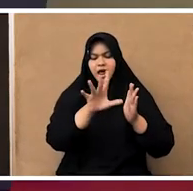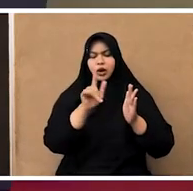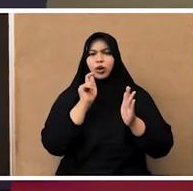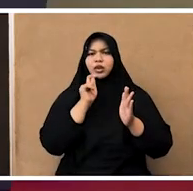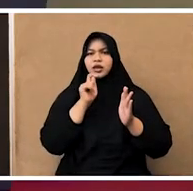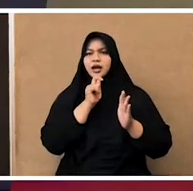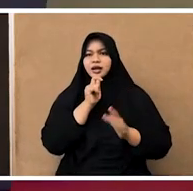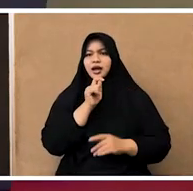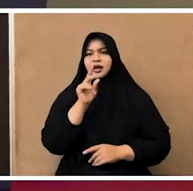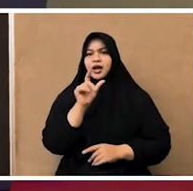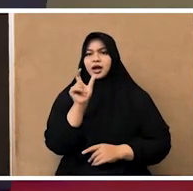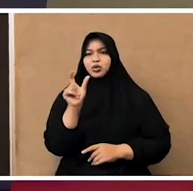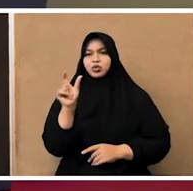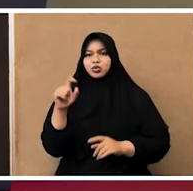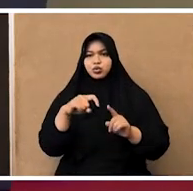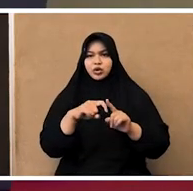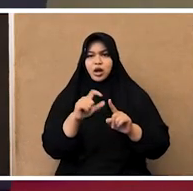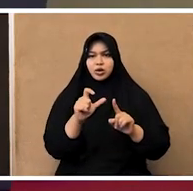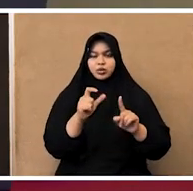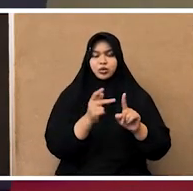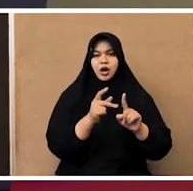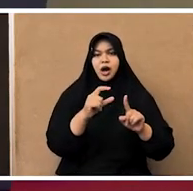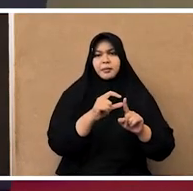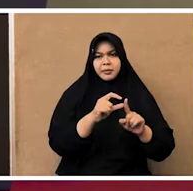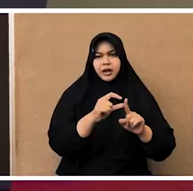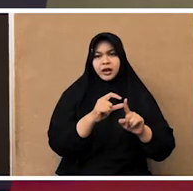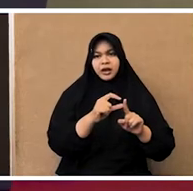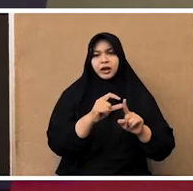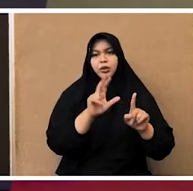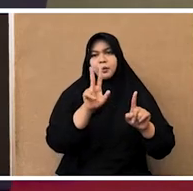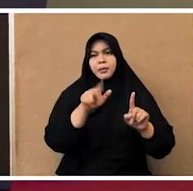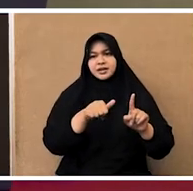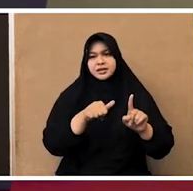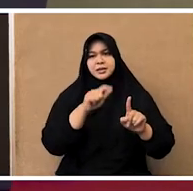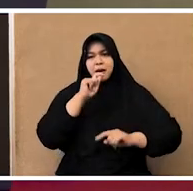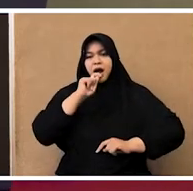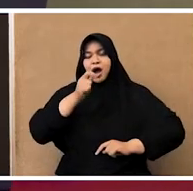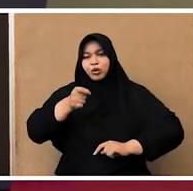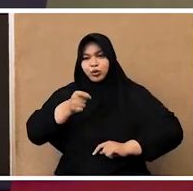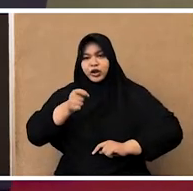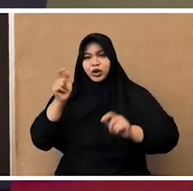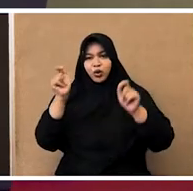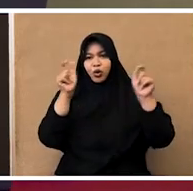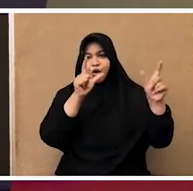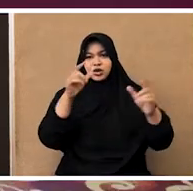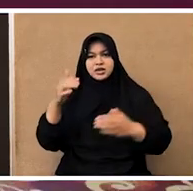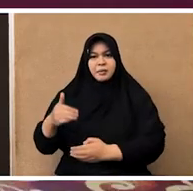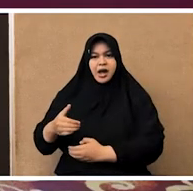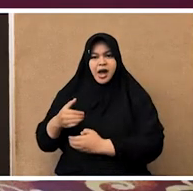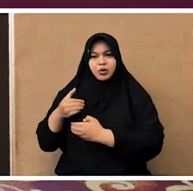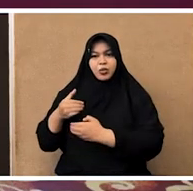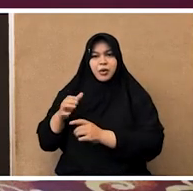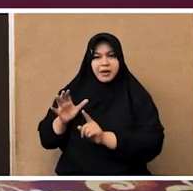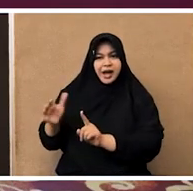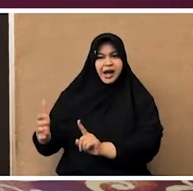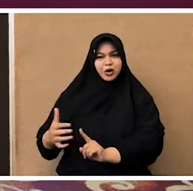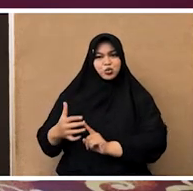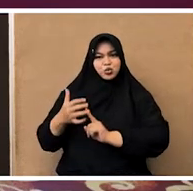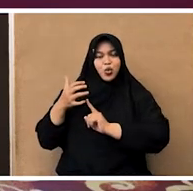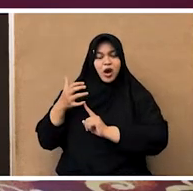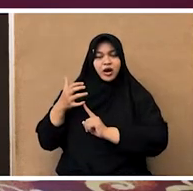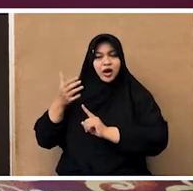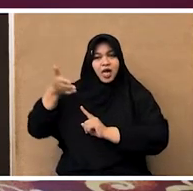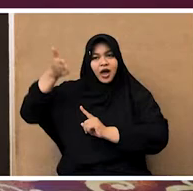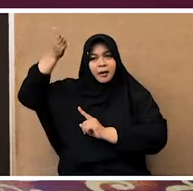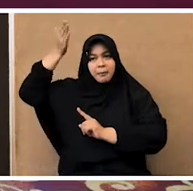menggunakan atau mengakui konsep Pengampuan dengan konsep rezim yang lama gitu ya konsep kemampuan